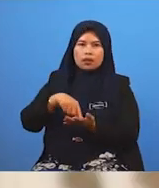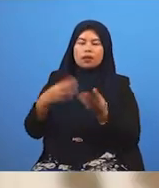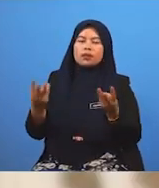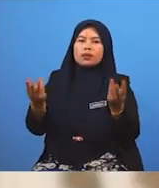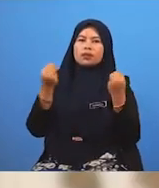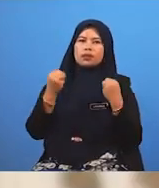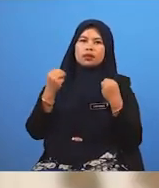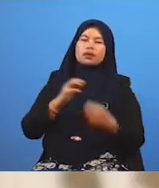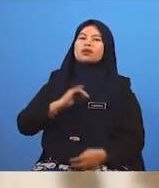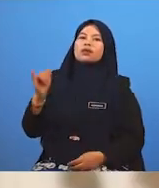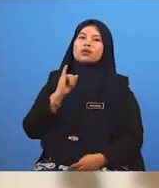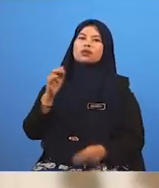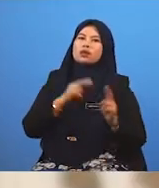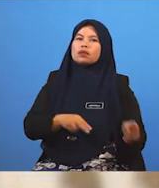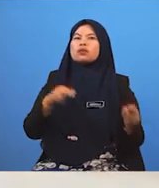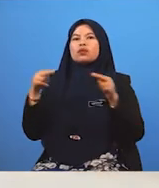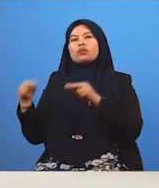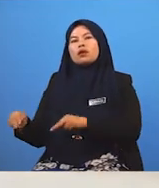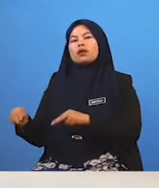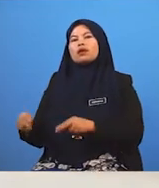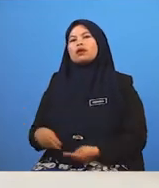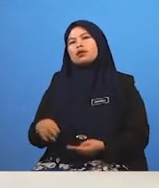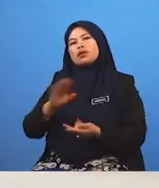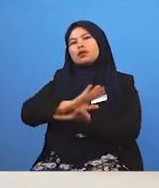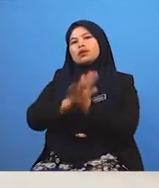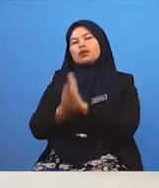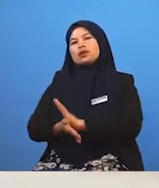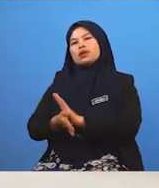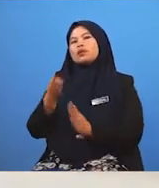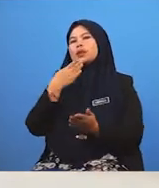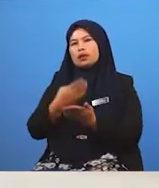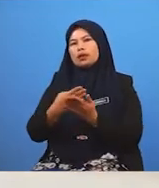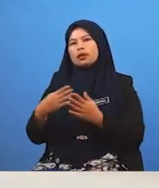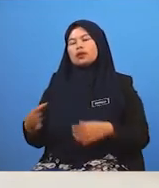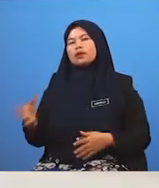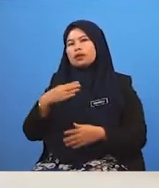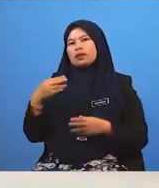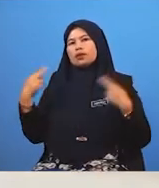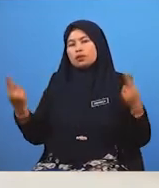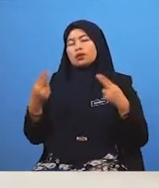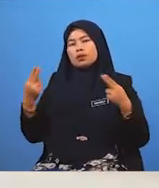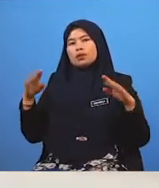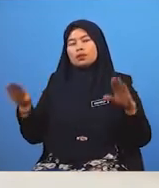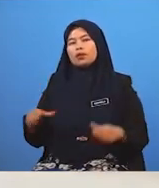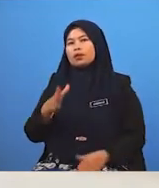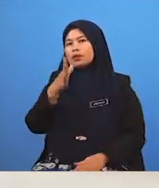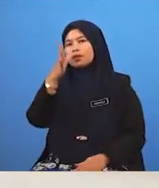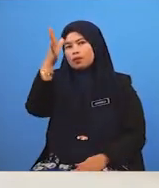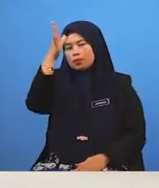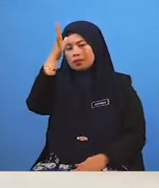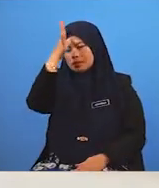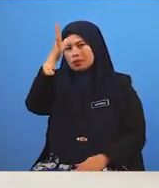berubah untuk menjaga akhlak kita menjadi baik. Marilah kita berusaha membuat ayah tersenyum, membuat ibu